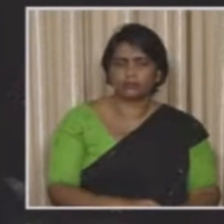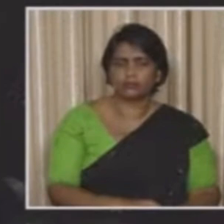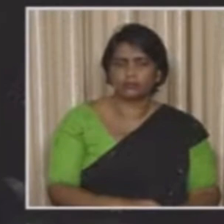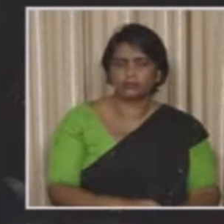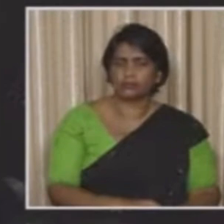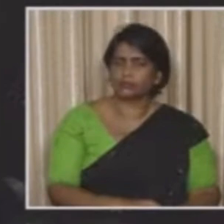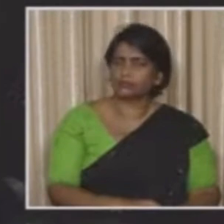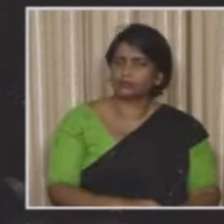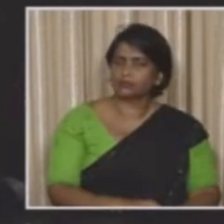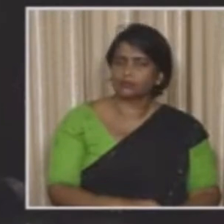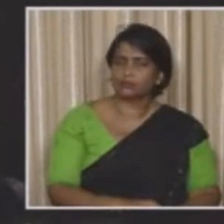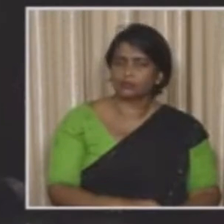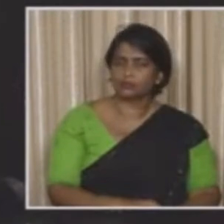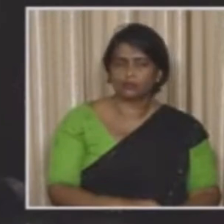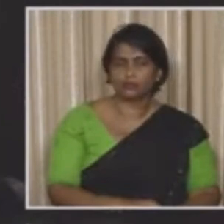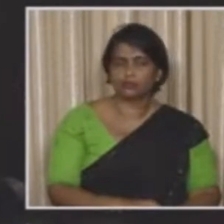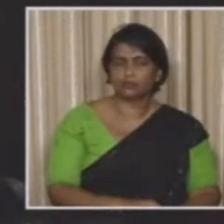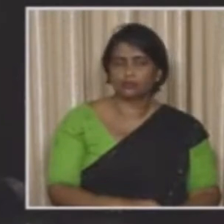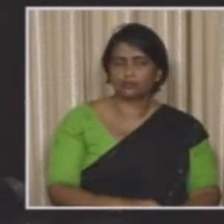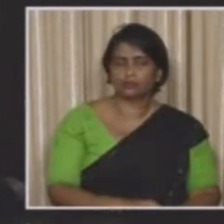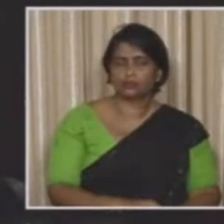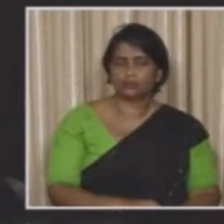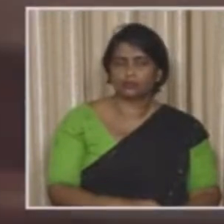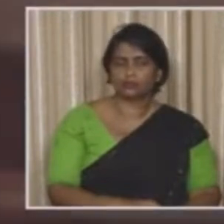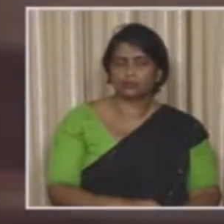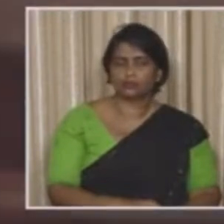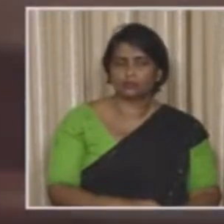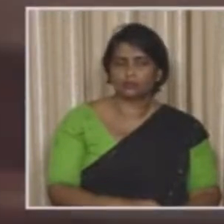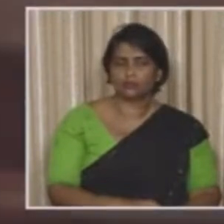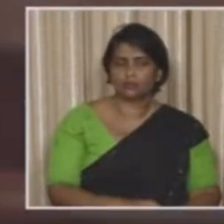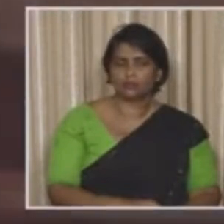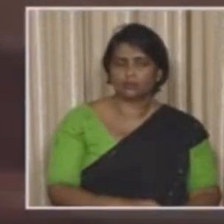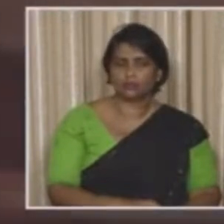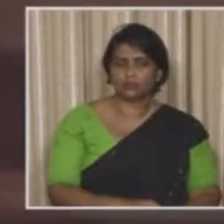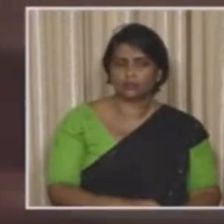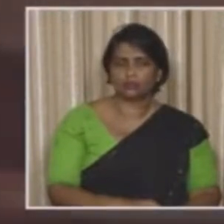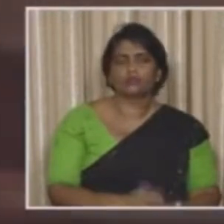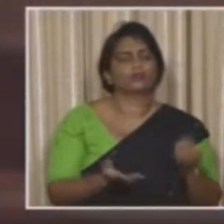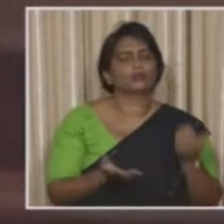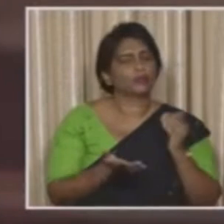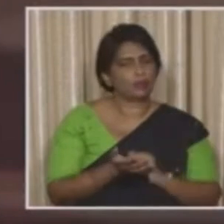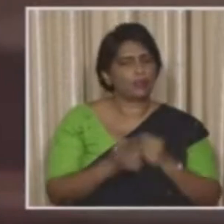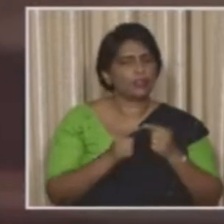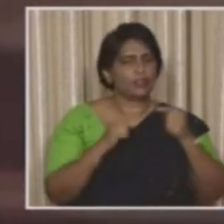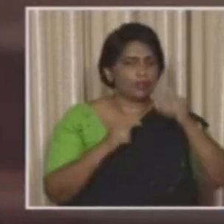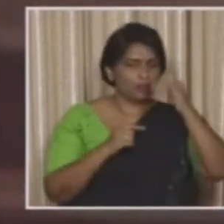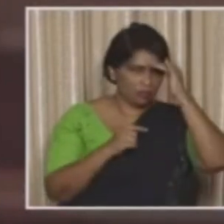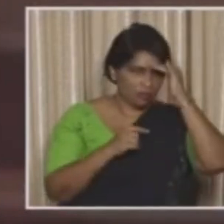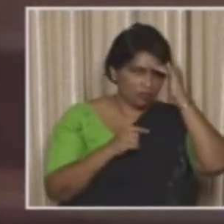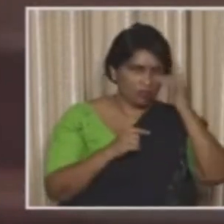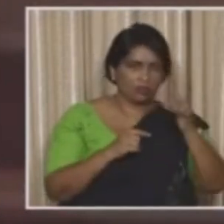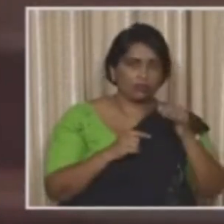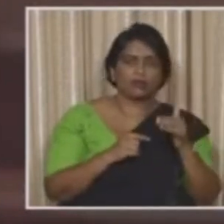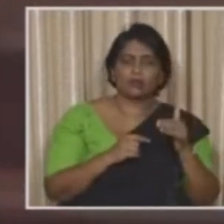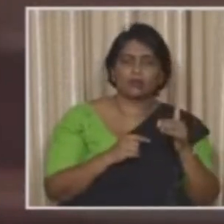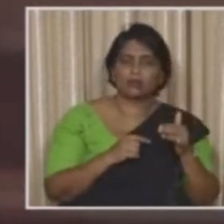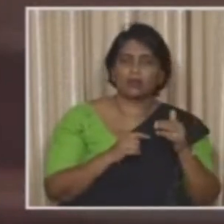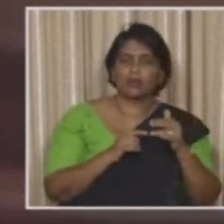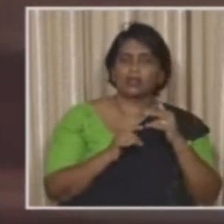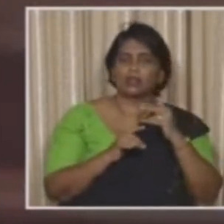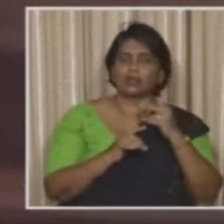පුෂ්පකුමාර මහත්තයා කරන්න ඕන විනාඩියක් ඒ කාලේ ගත්තා. ඊට පස්සේ නැවත විපක්ෂ නායකතුමත් එමගේ